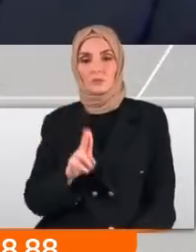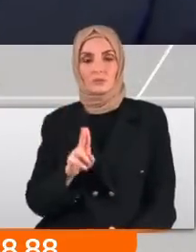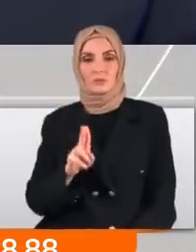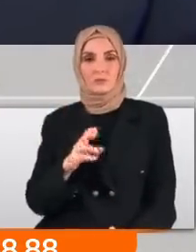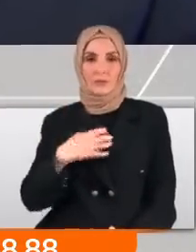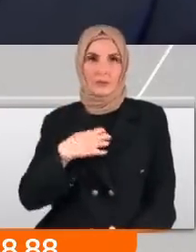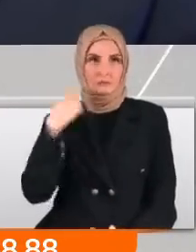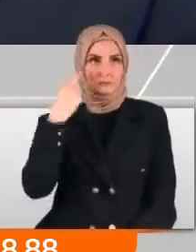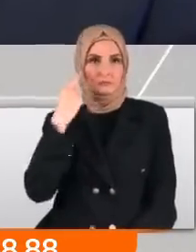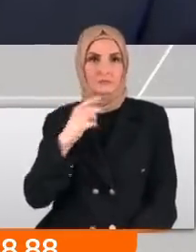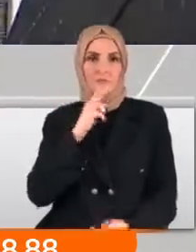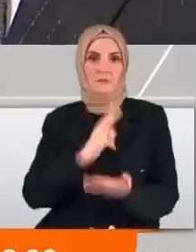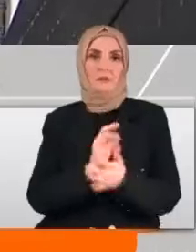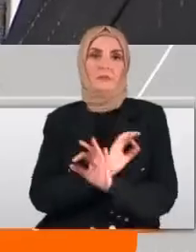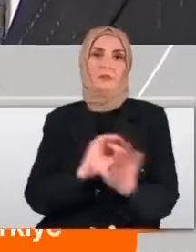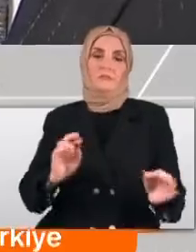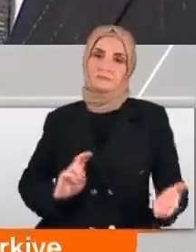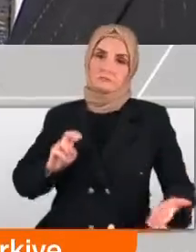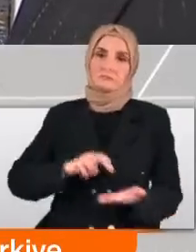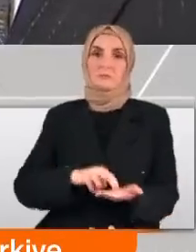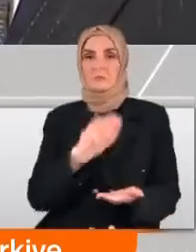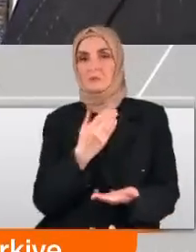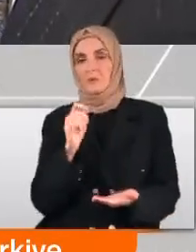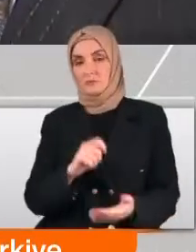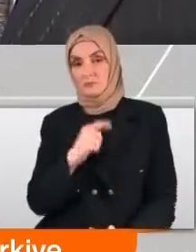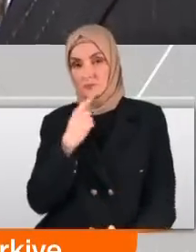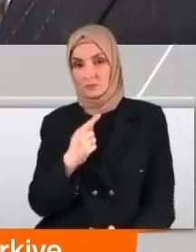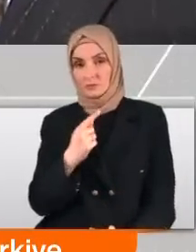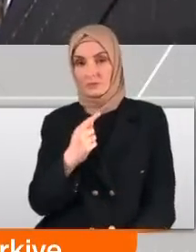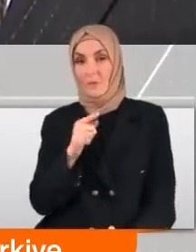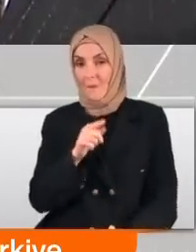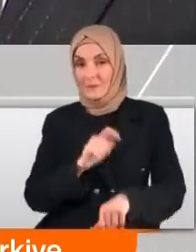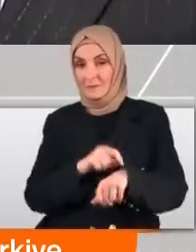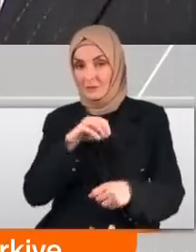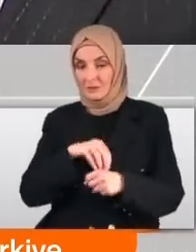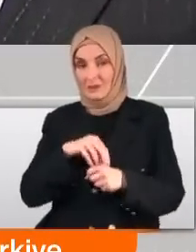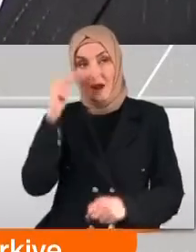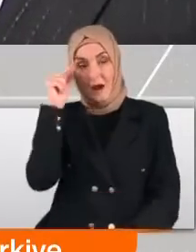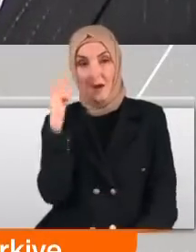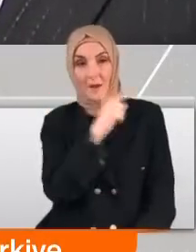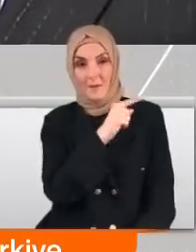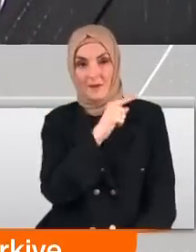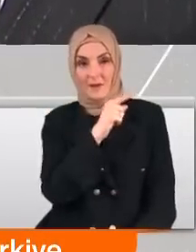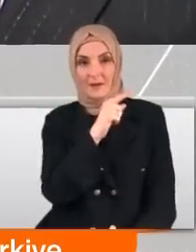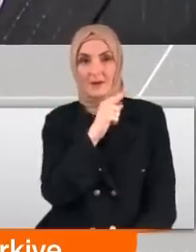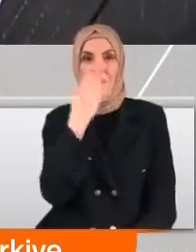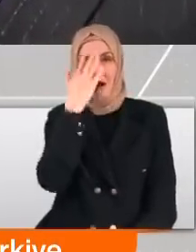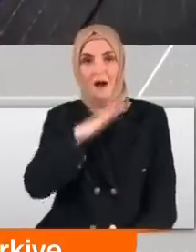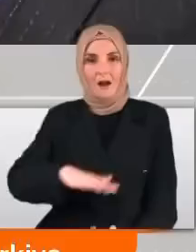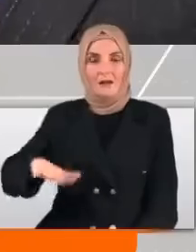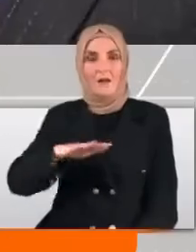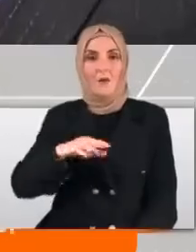ayaklanma görüntüsünü vermişti. Bu dönemlerde Amerika'nın aktif bir müdahaleden, daha doğrusu bir kara harekatından